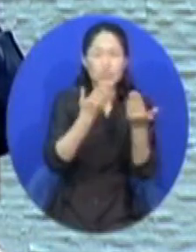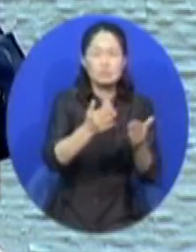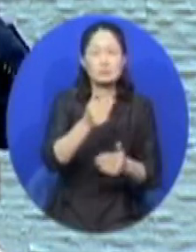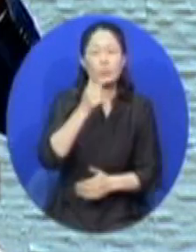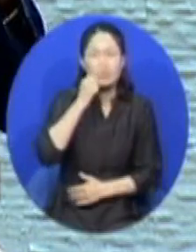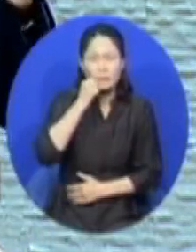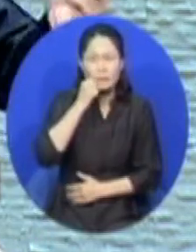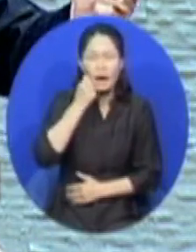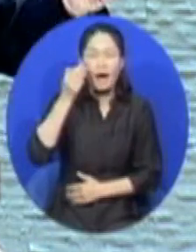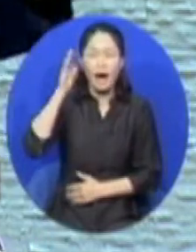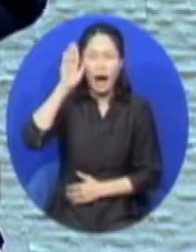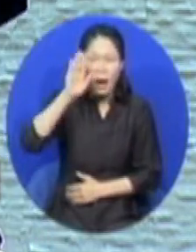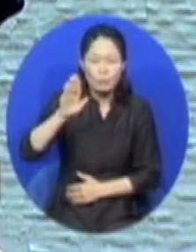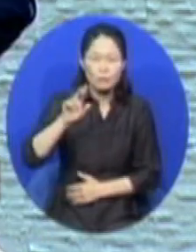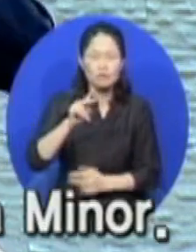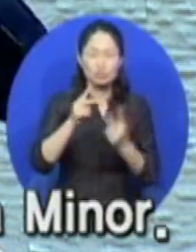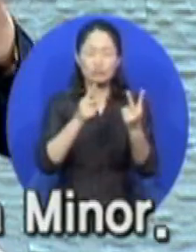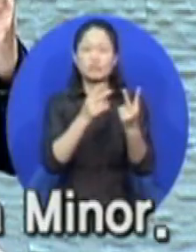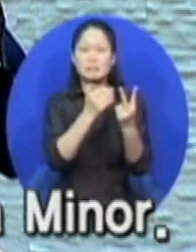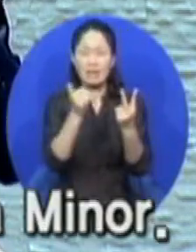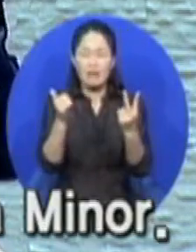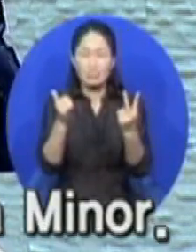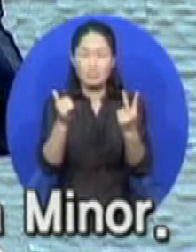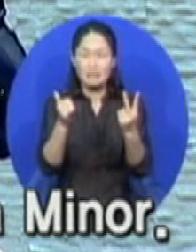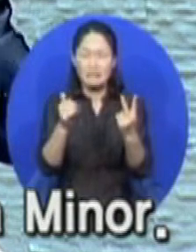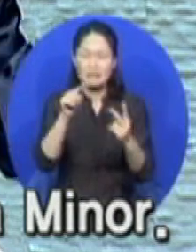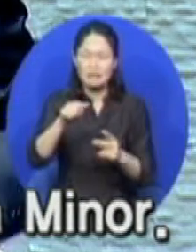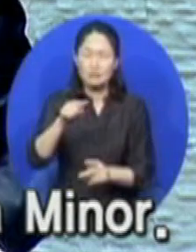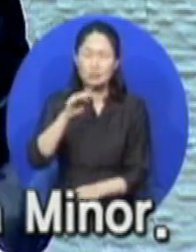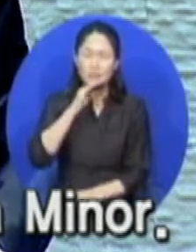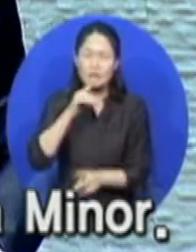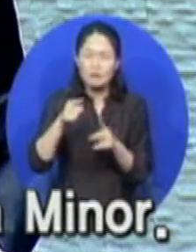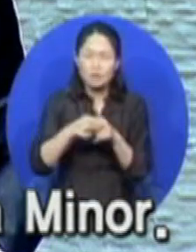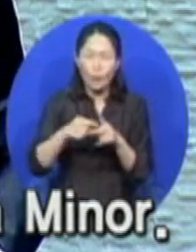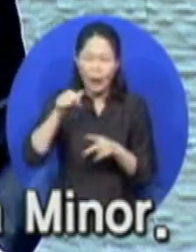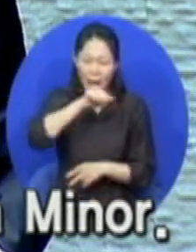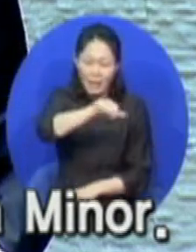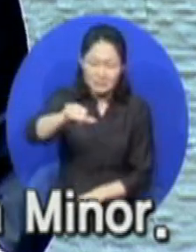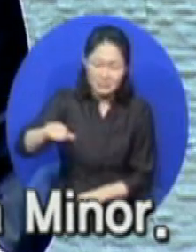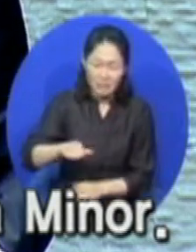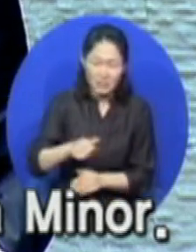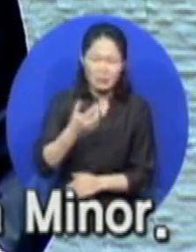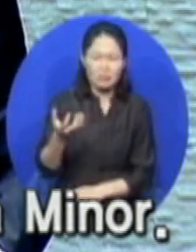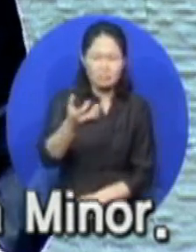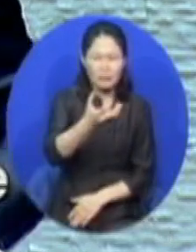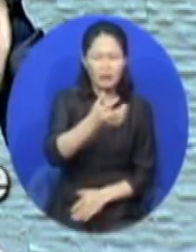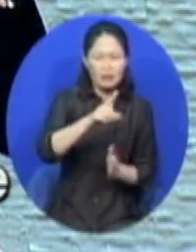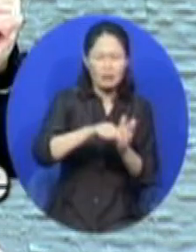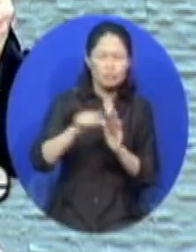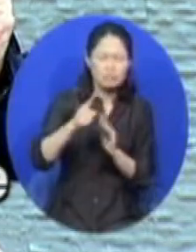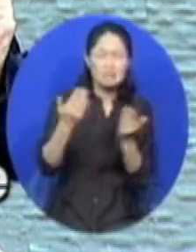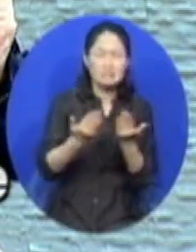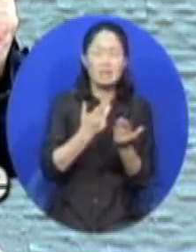사람이 이 소아시아 지역을 돌아다닐 때 어떤 어려움을 겪을지 상상할 수 없습니다 그렇지만